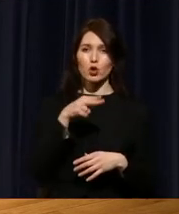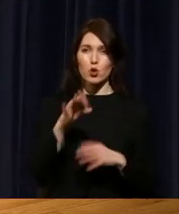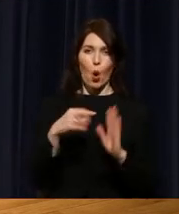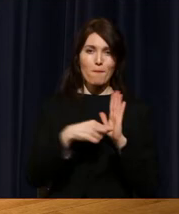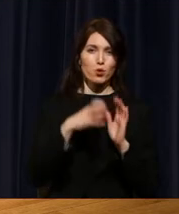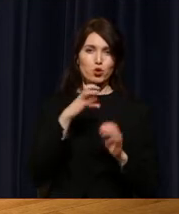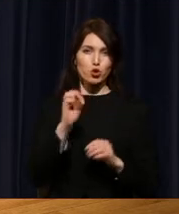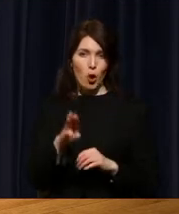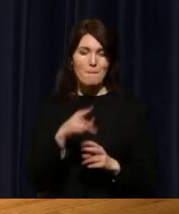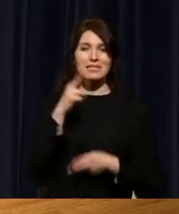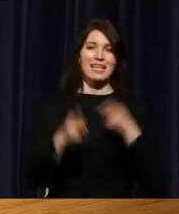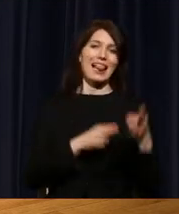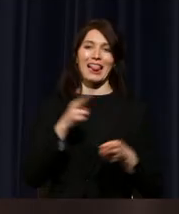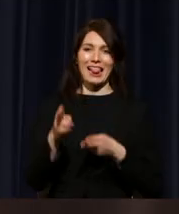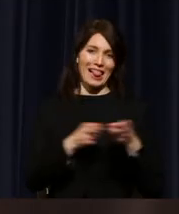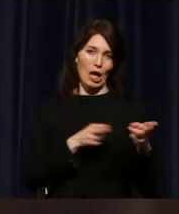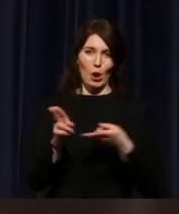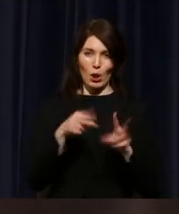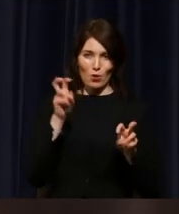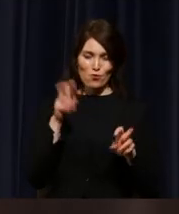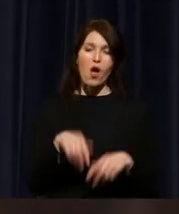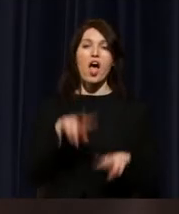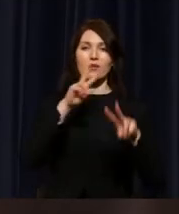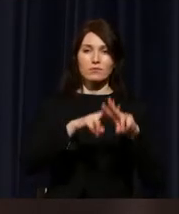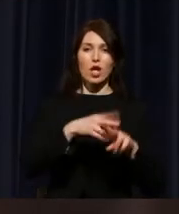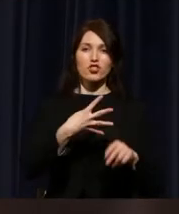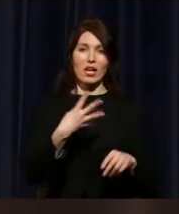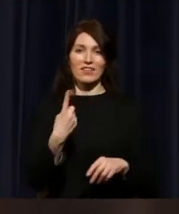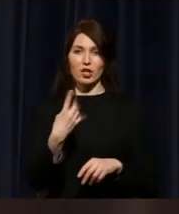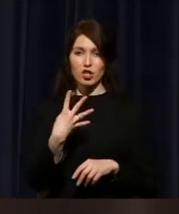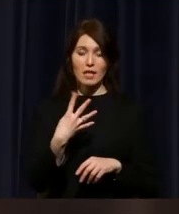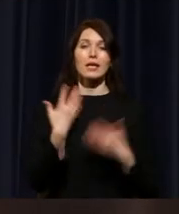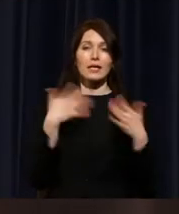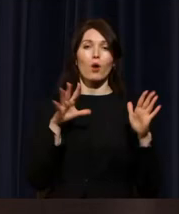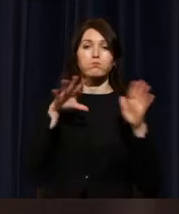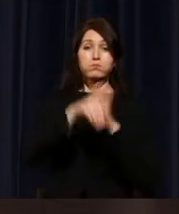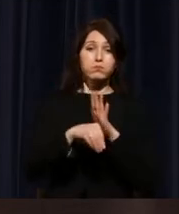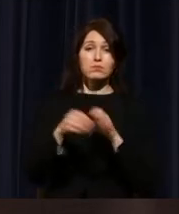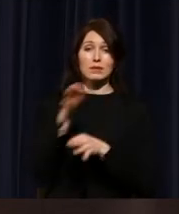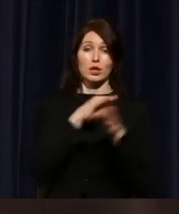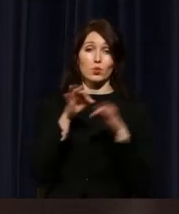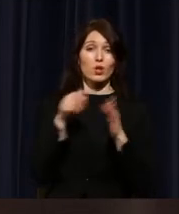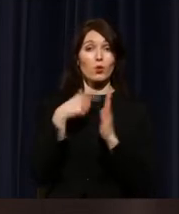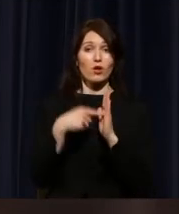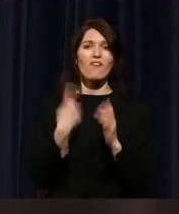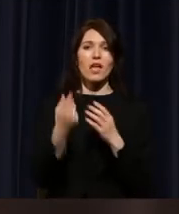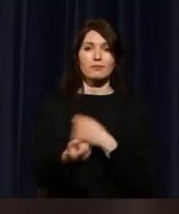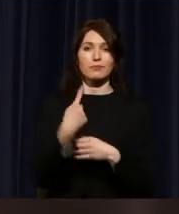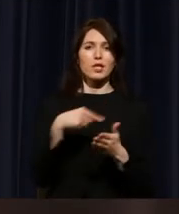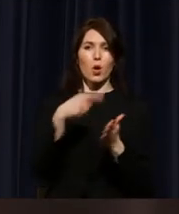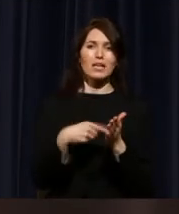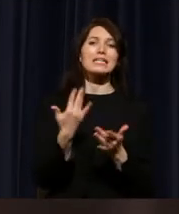jā, slido.com, restīt 414, un tad jūs esat iekšā šajā diskusijā ar jautājumiem. Te viens prasa, cik tad